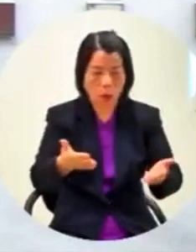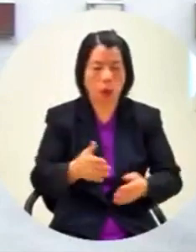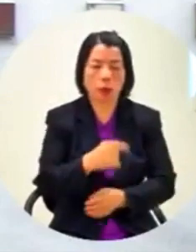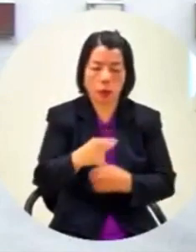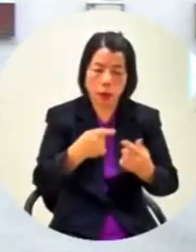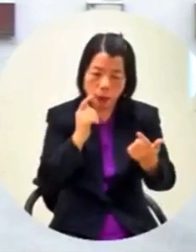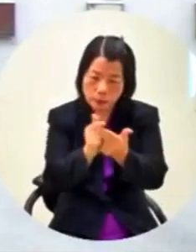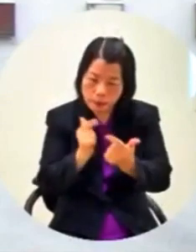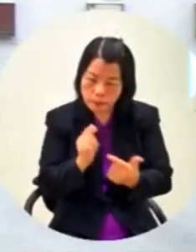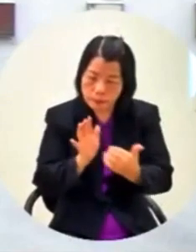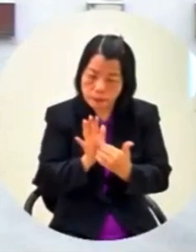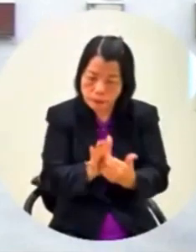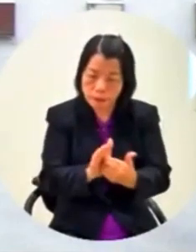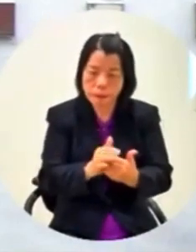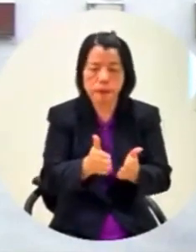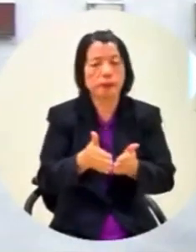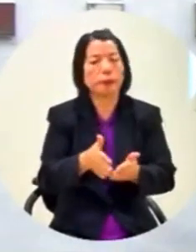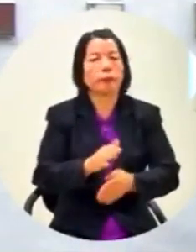要。